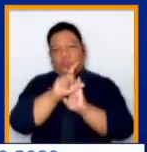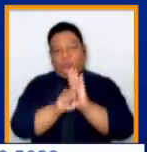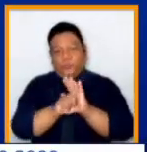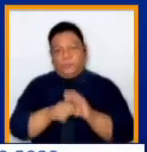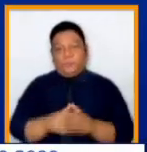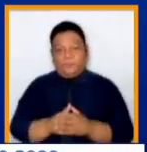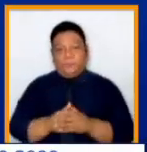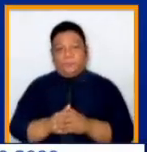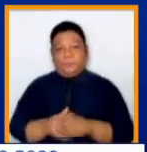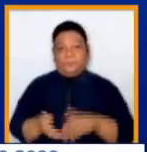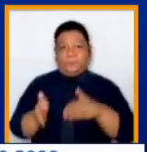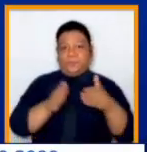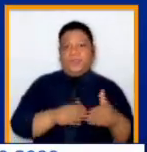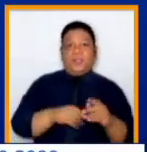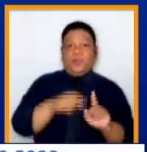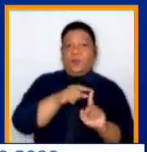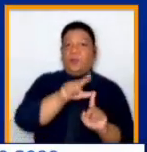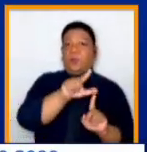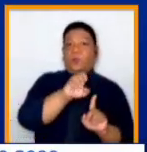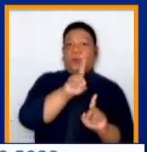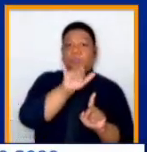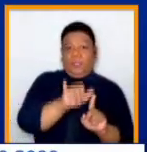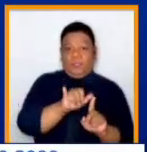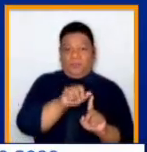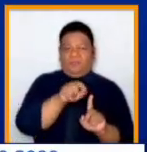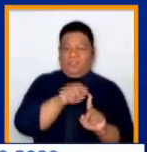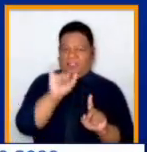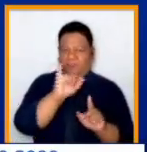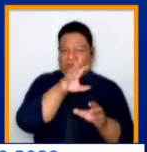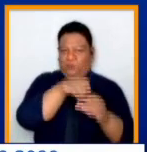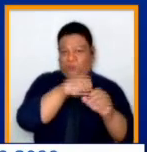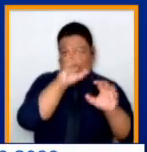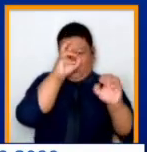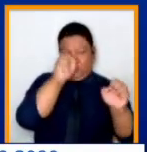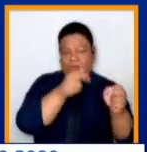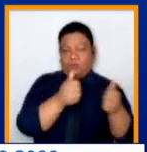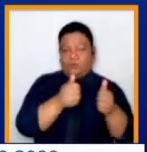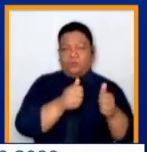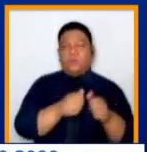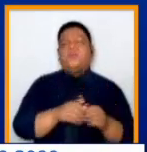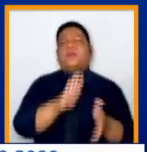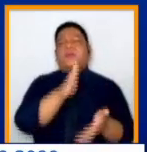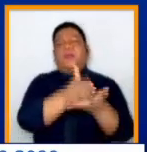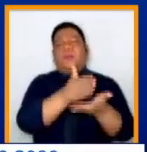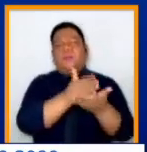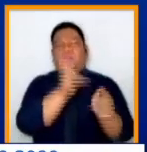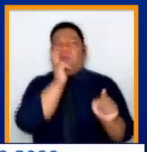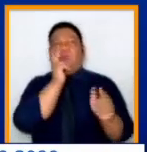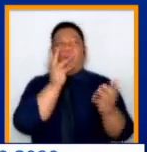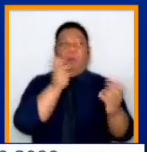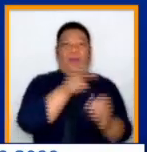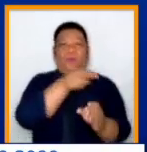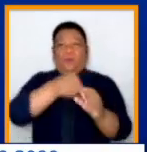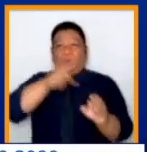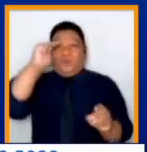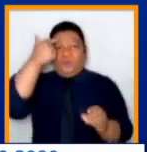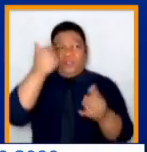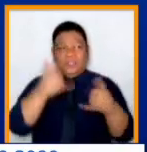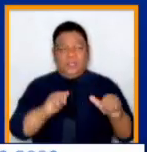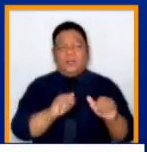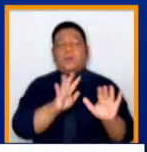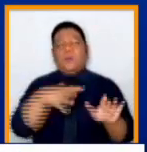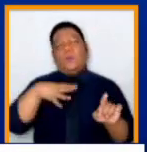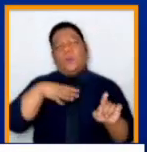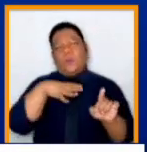Guzman, tigilan na raw ang paghahangad na magkaposisyon pa sa gobyerno si Duterte. Hintayin na lang daw nito ang kanyang mga